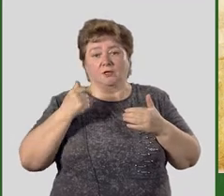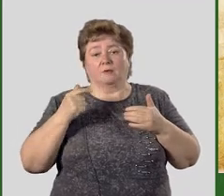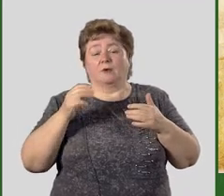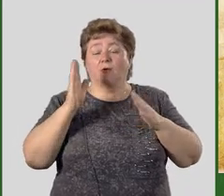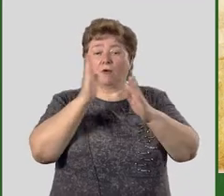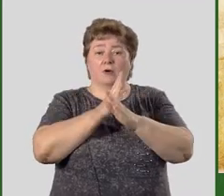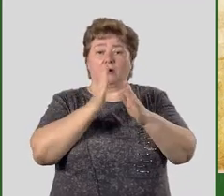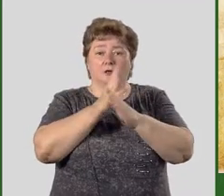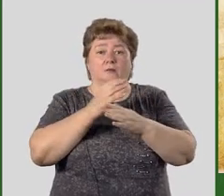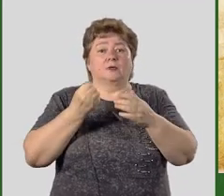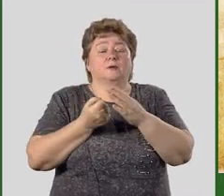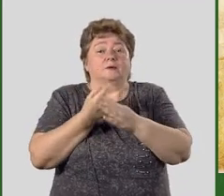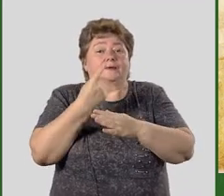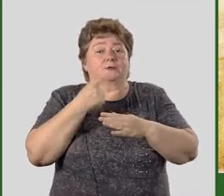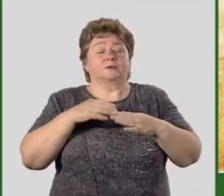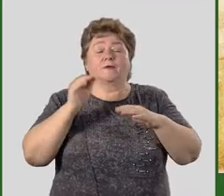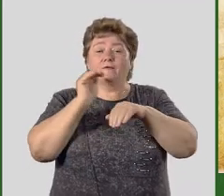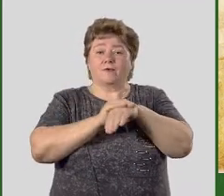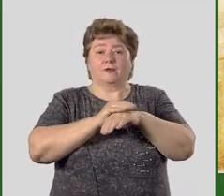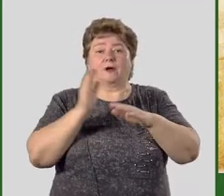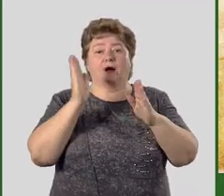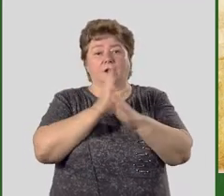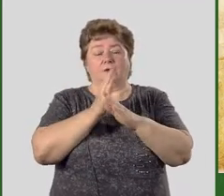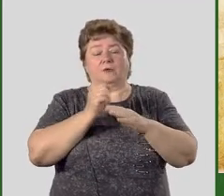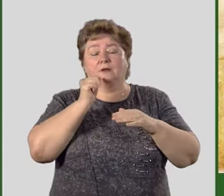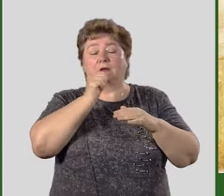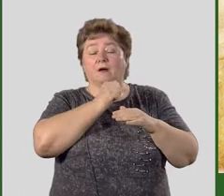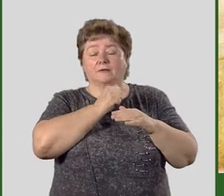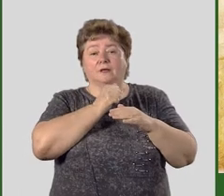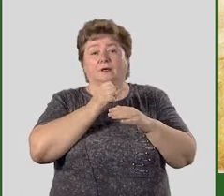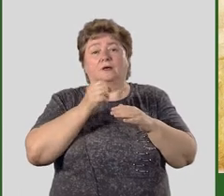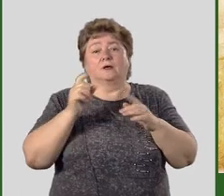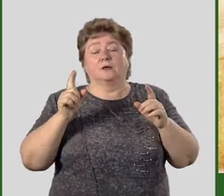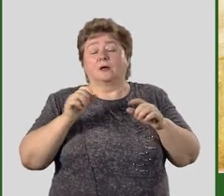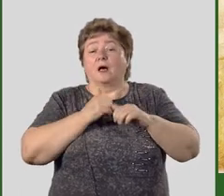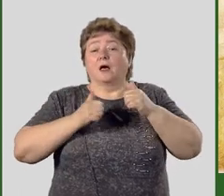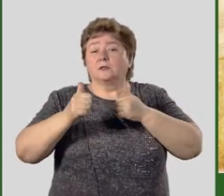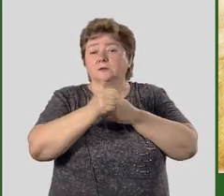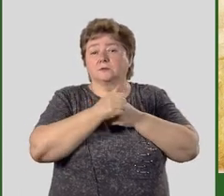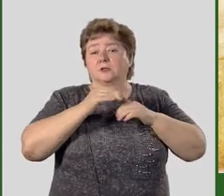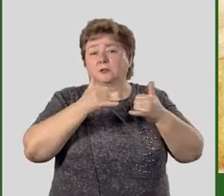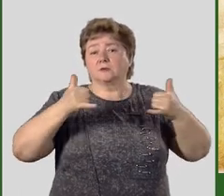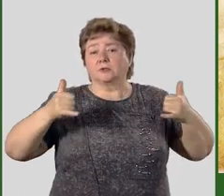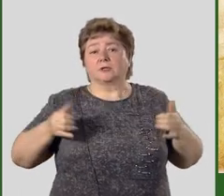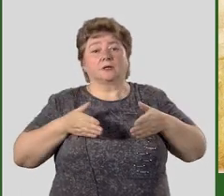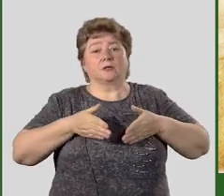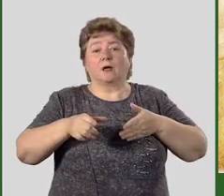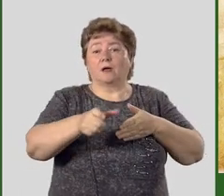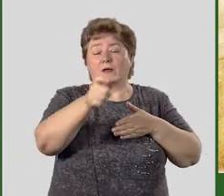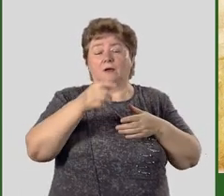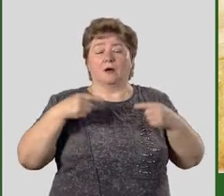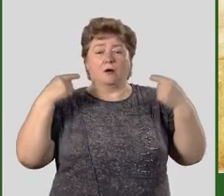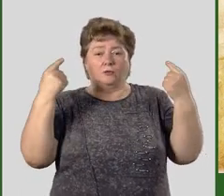о климатообразующих факторах и о климате Африки, о особенностях распределения рек и